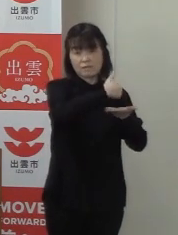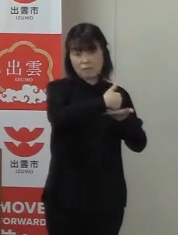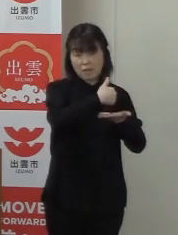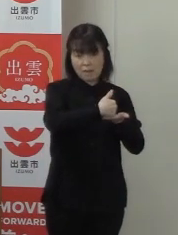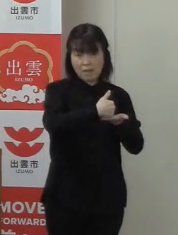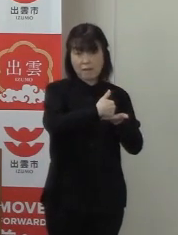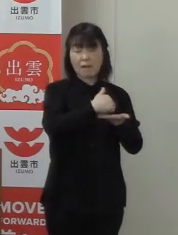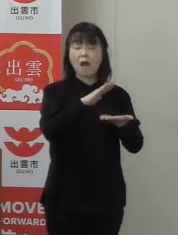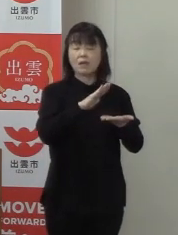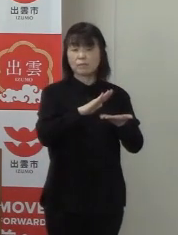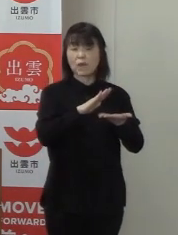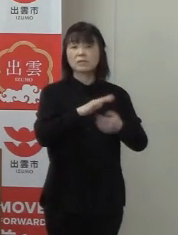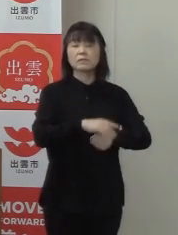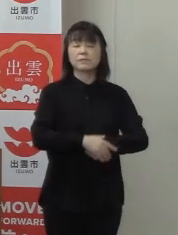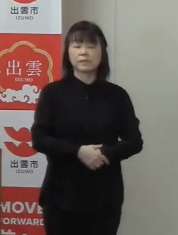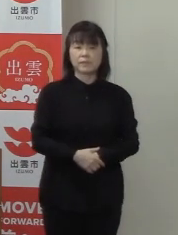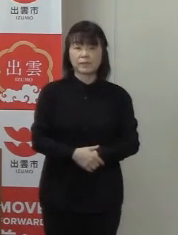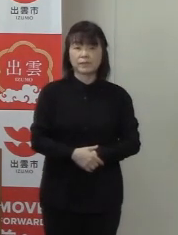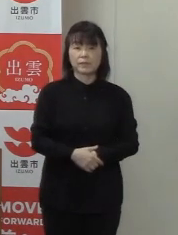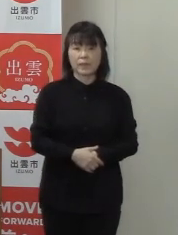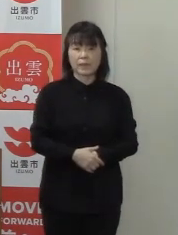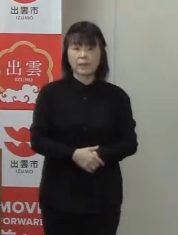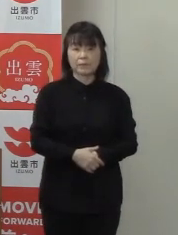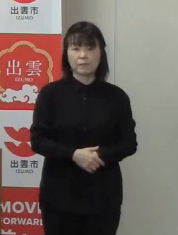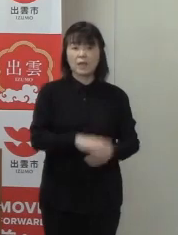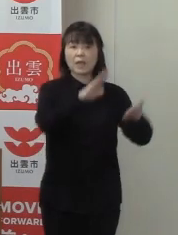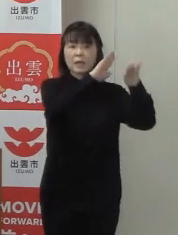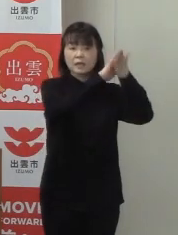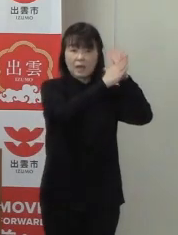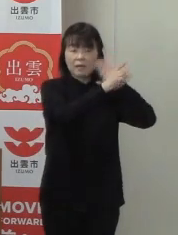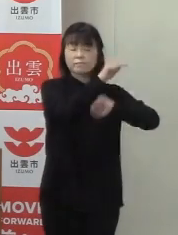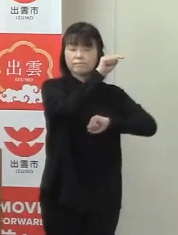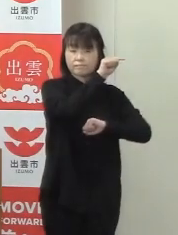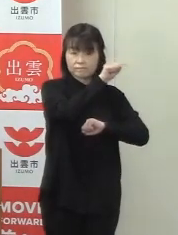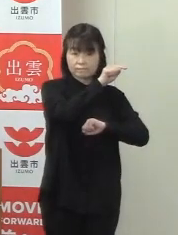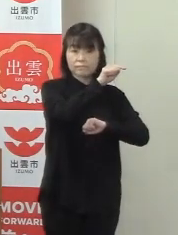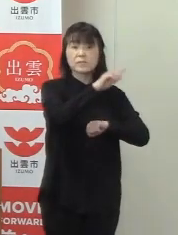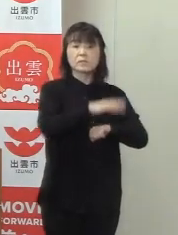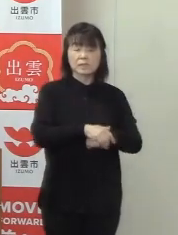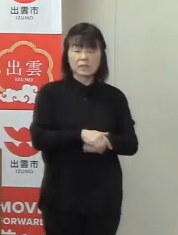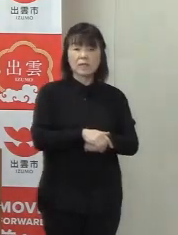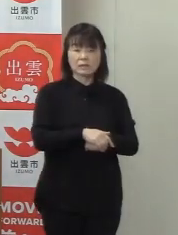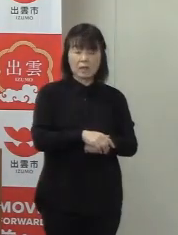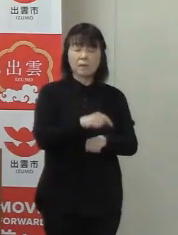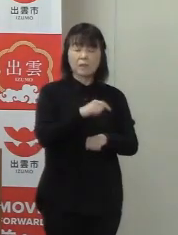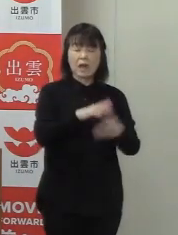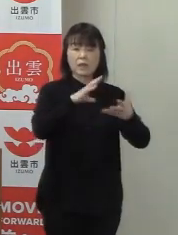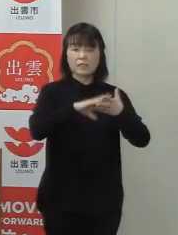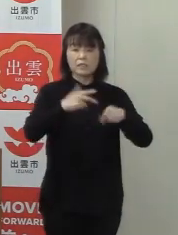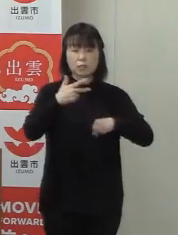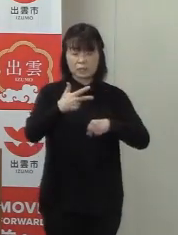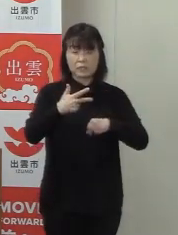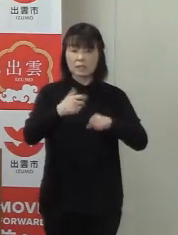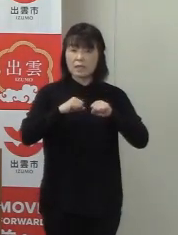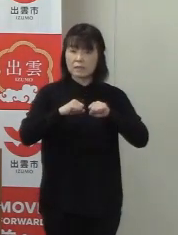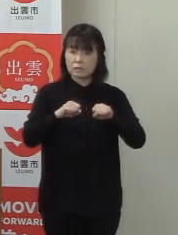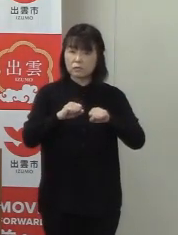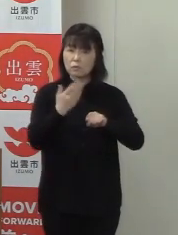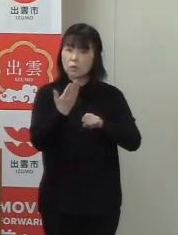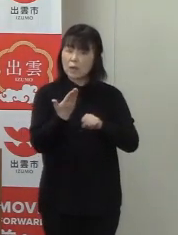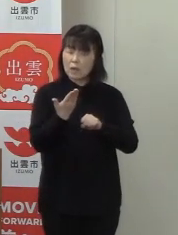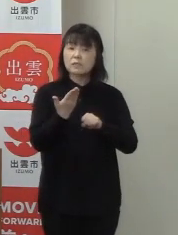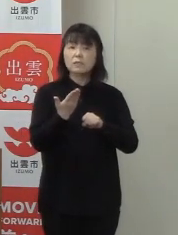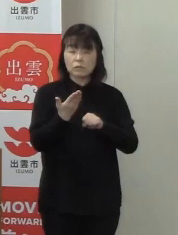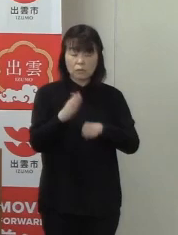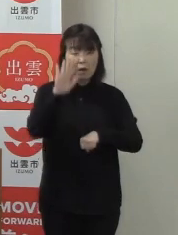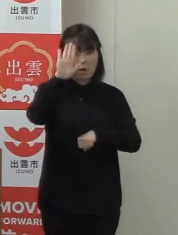ので、まあ県で、されることは我々市でどうやって取り組んでいくかということは、まあ、そういうことも踏まえて検討していきたい